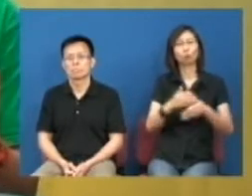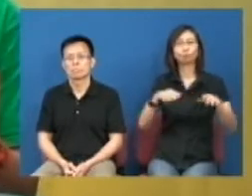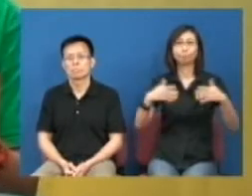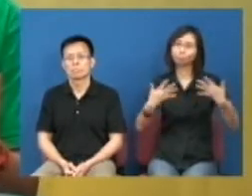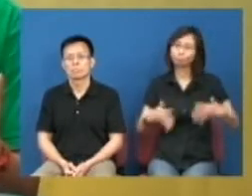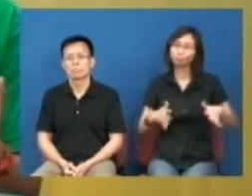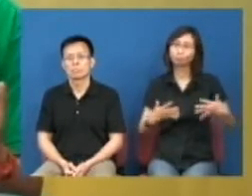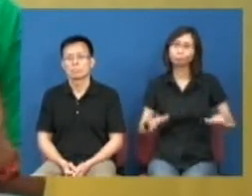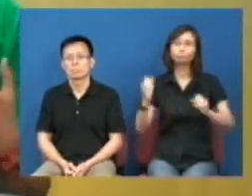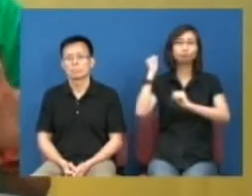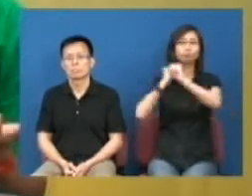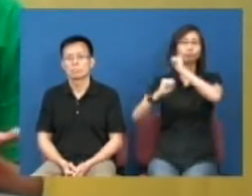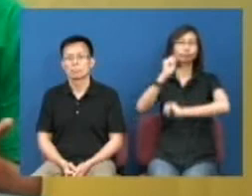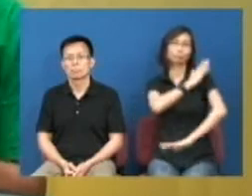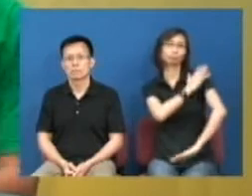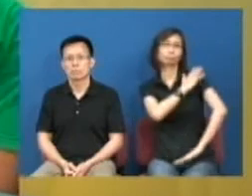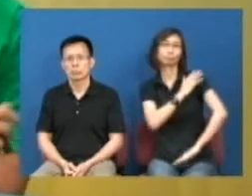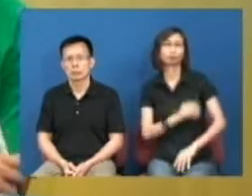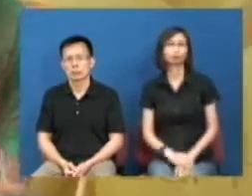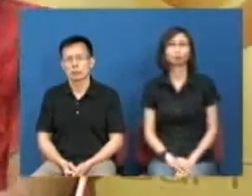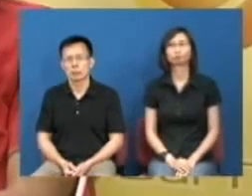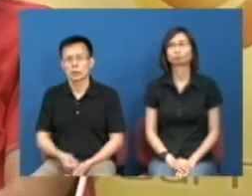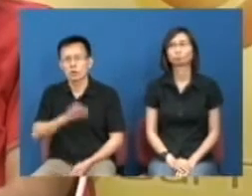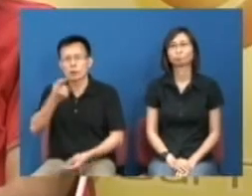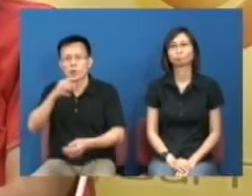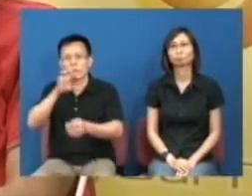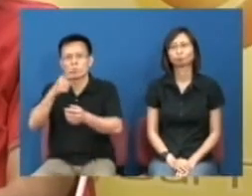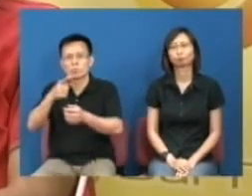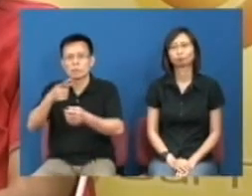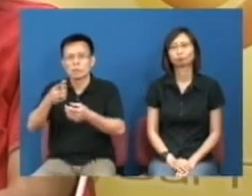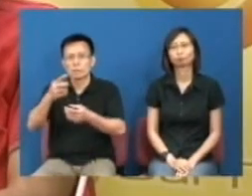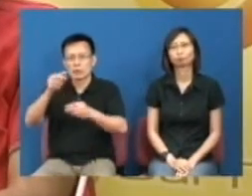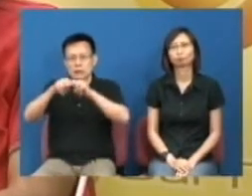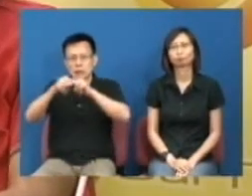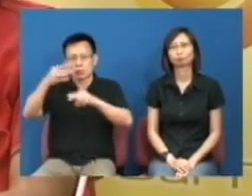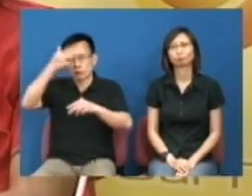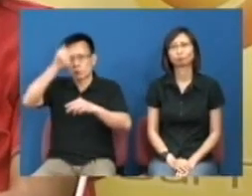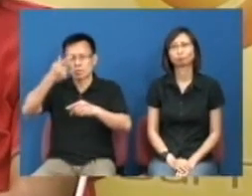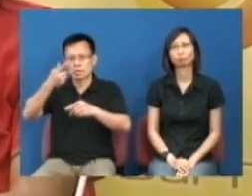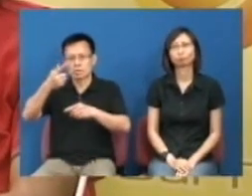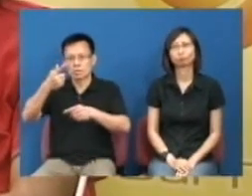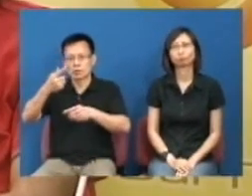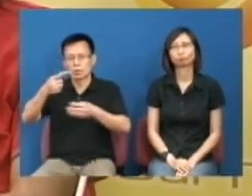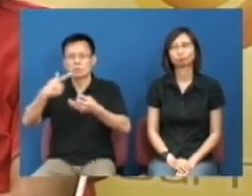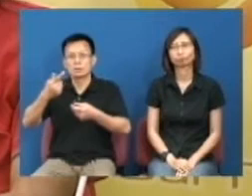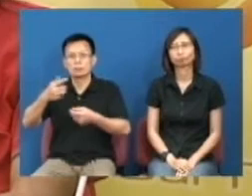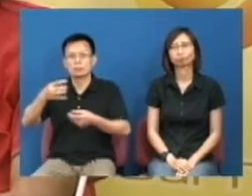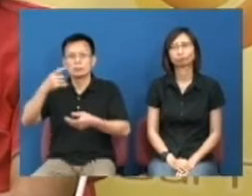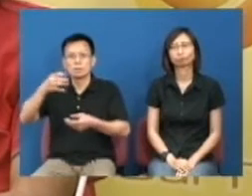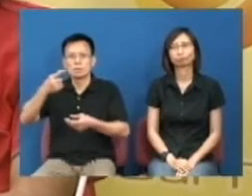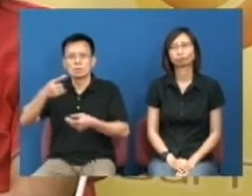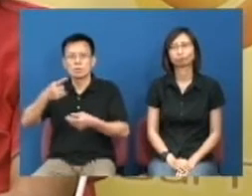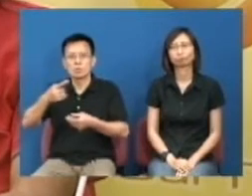實 那我不悼念趙紫陽趙紫陽被人幽禁了十幾年很